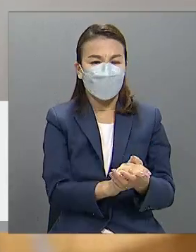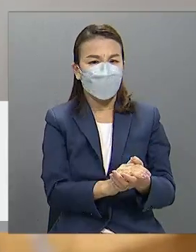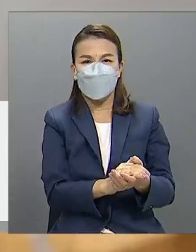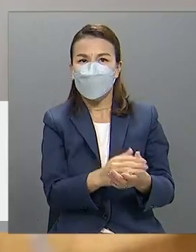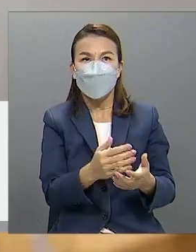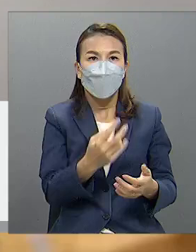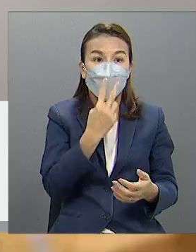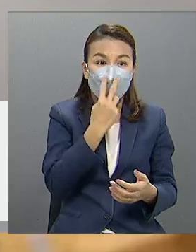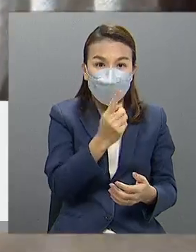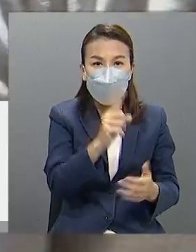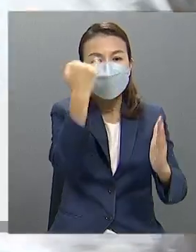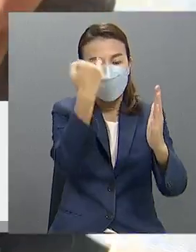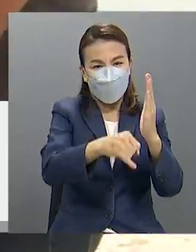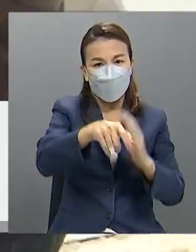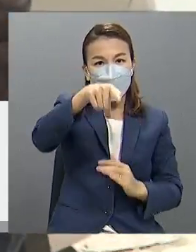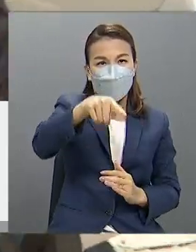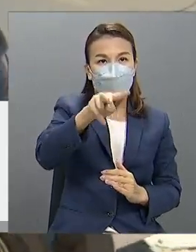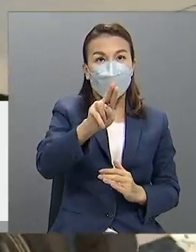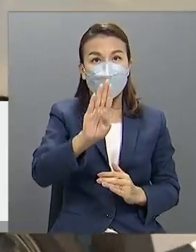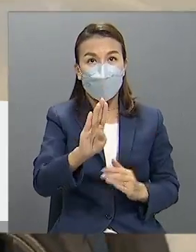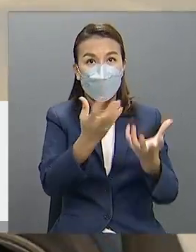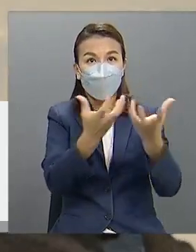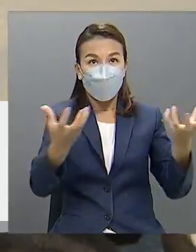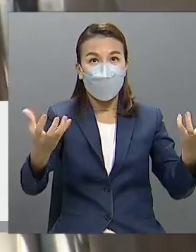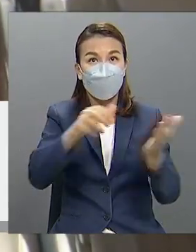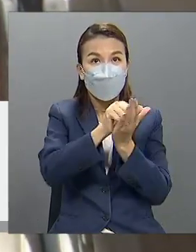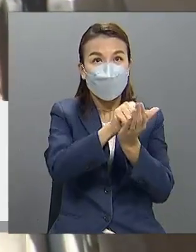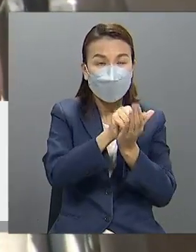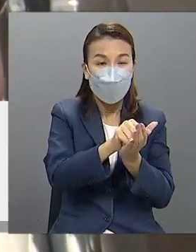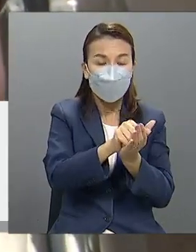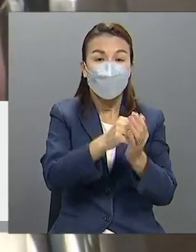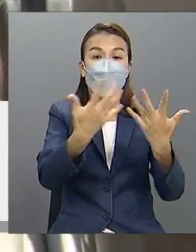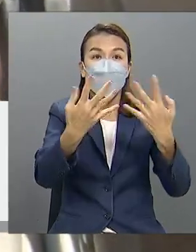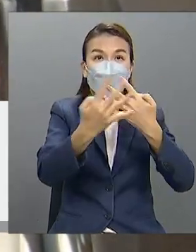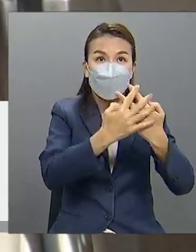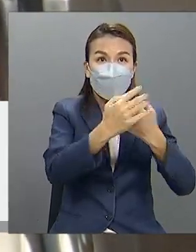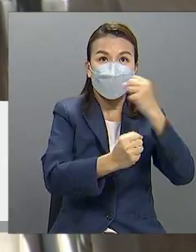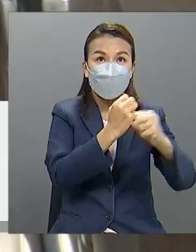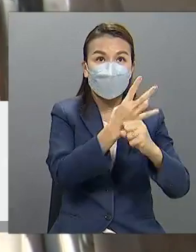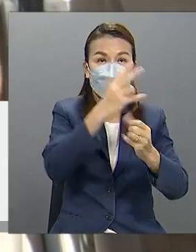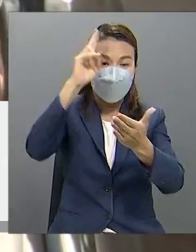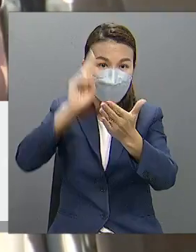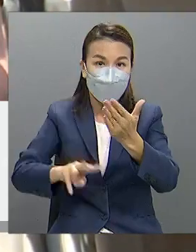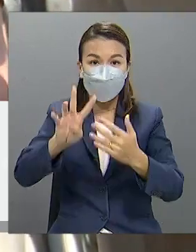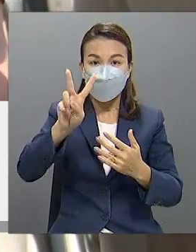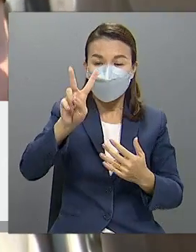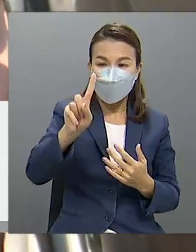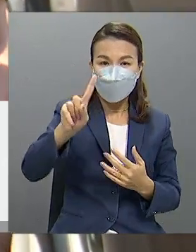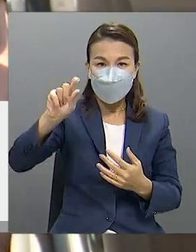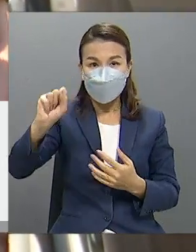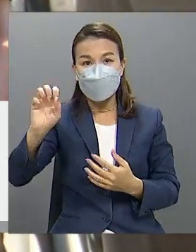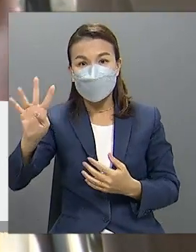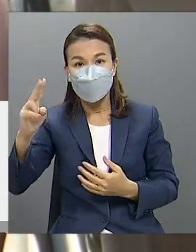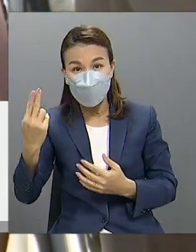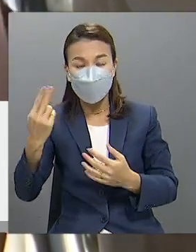ายความผิดพรบว่าด้วยราคาสินค้าบริการจำคุกไม่เกิน7 ปีปรับไม่เกิน104,000หรือทั้งจำทั้งปรับค่ะและถ้าเกิดว่าพบการฉวยโอกาสแ